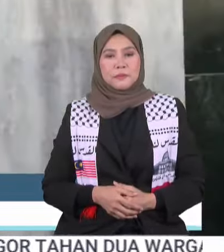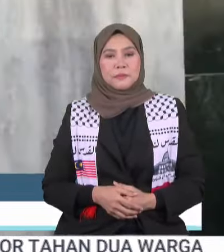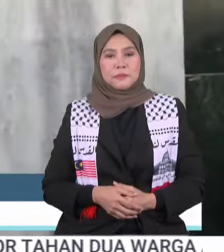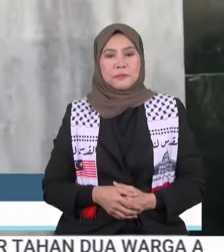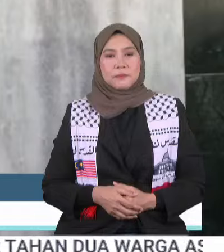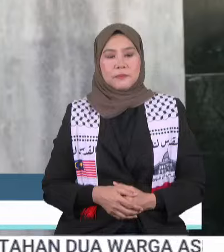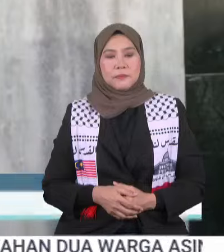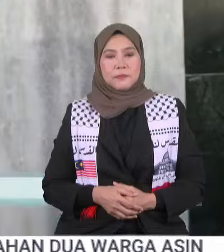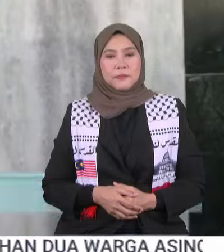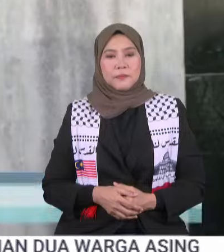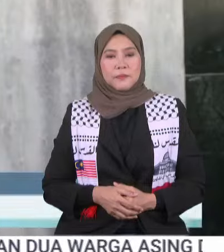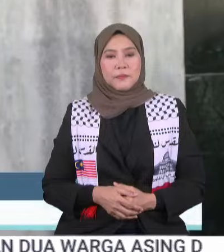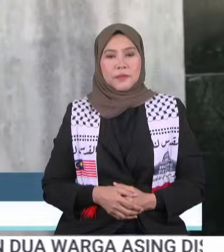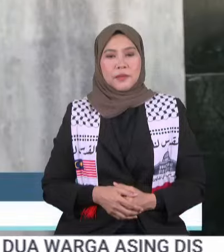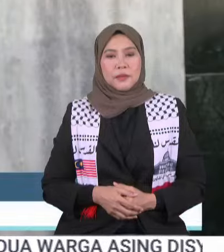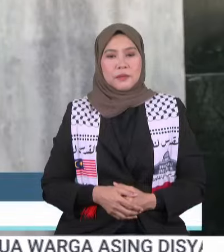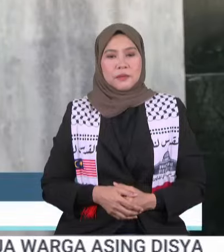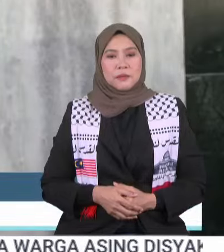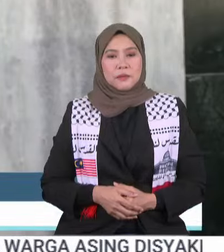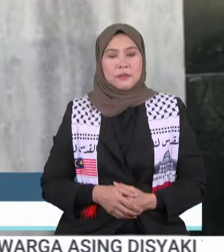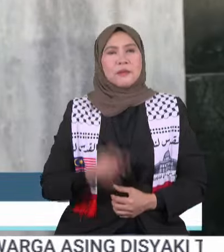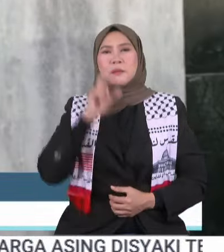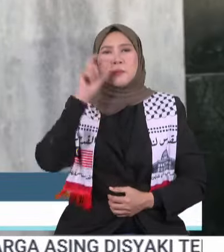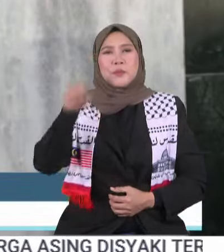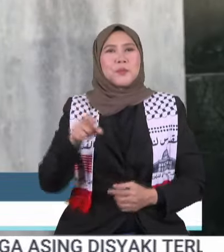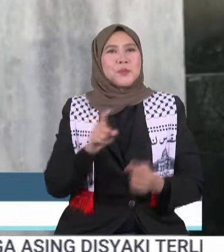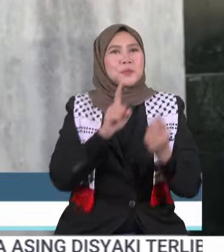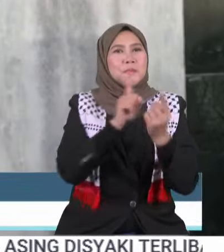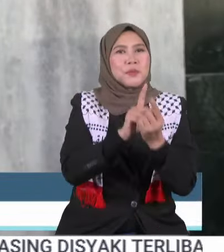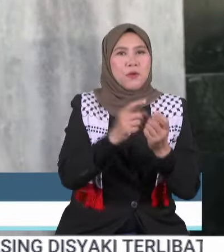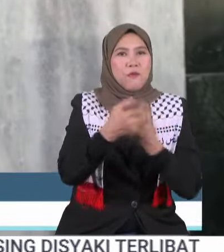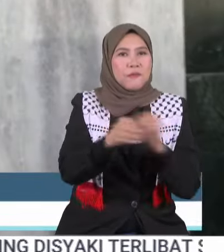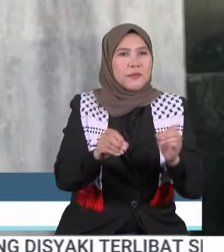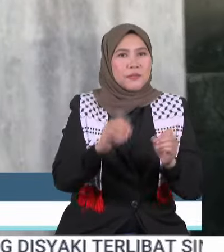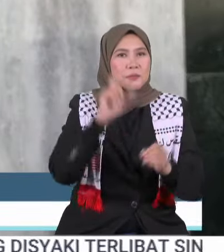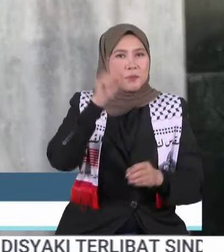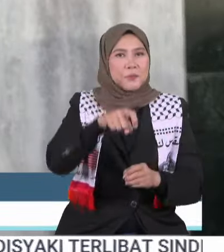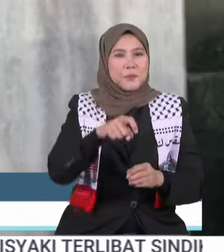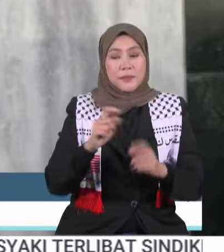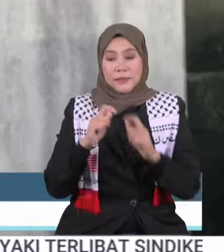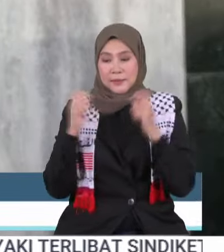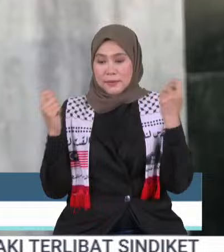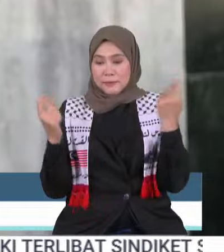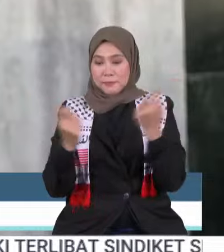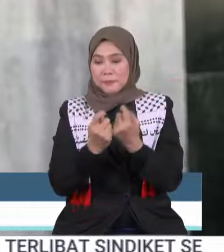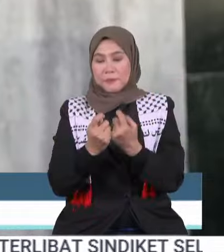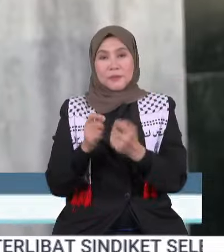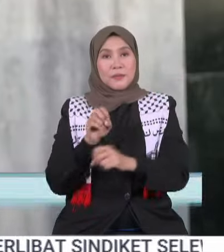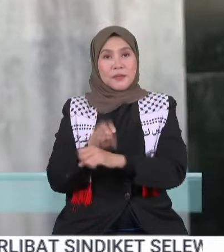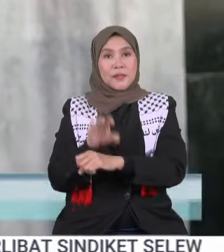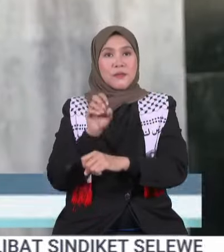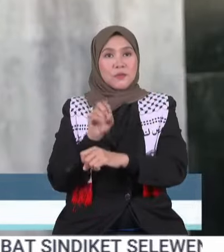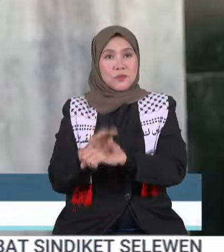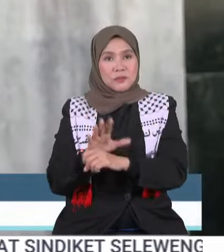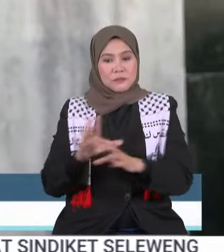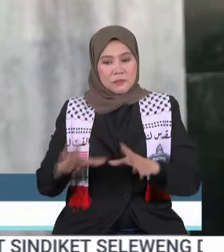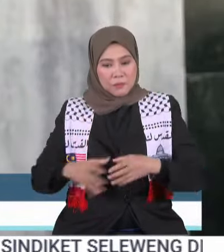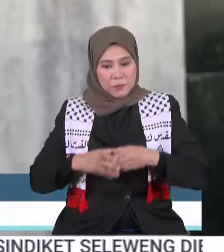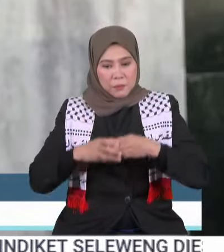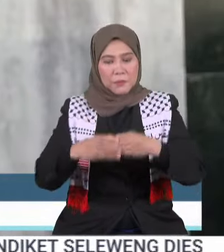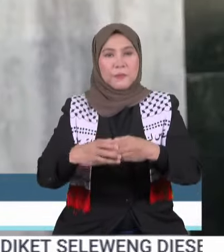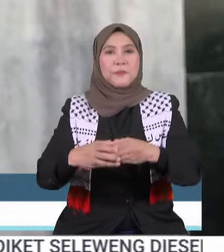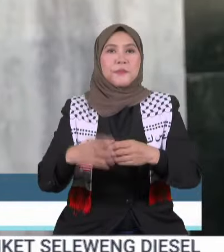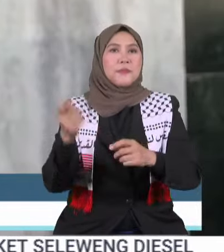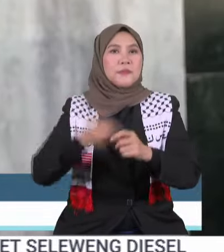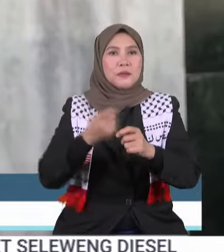Tak perlu jumpa kami dekat pejabat pun. Kami sekali untuk tim kaunseling ni pun sendiri, setiap